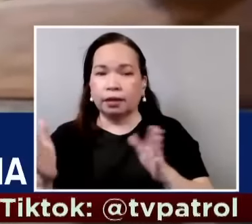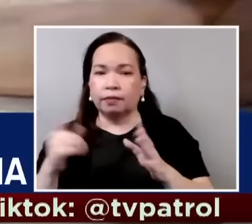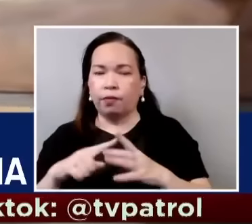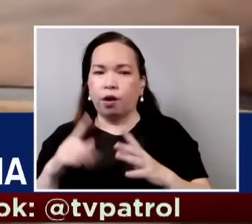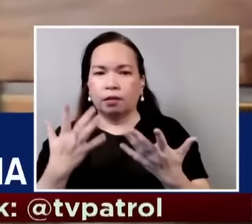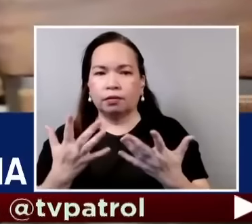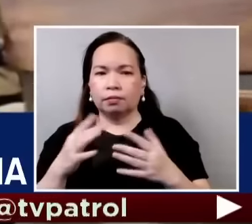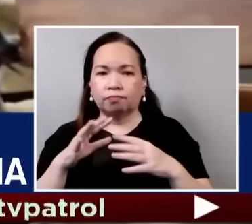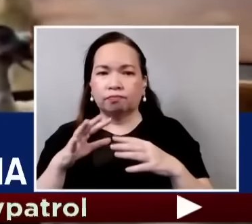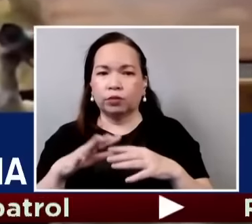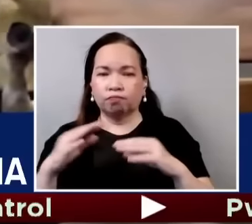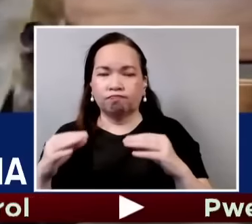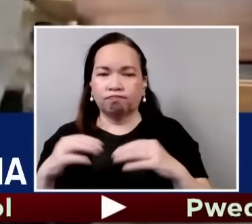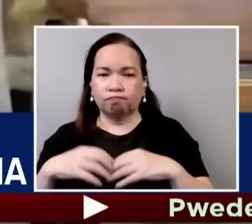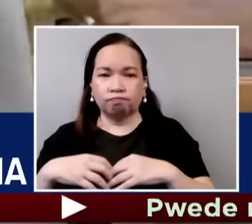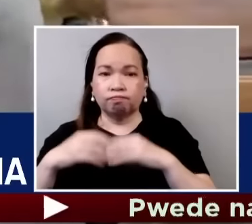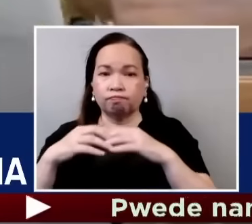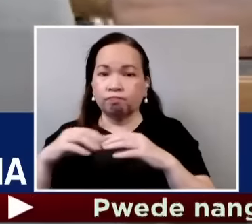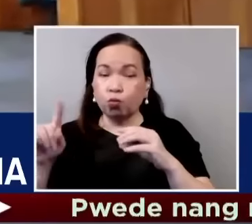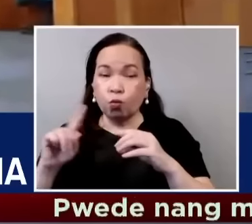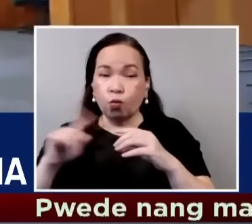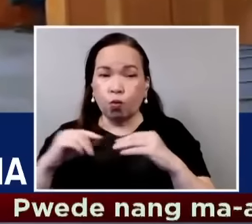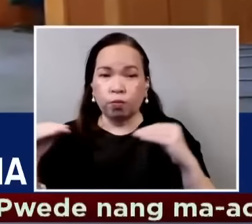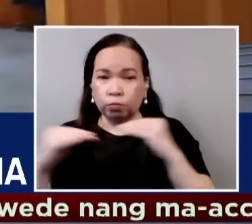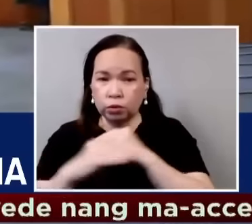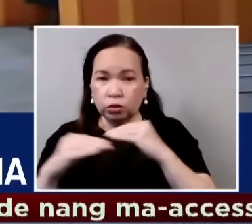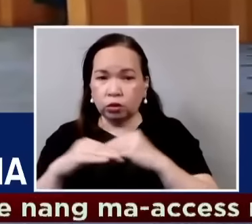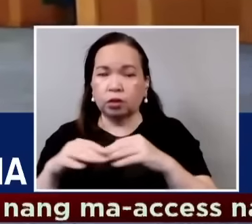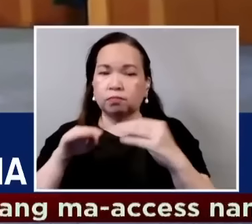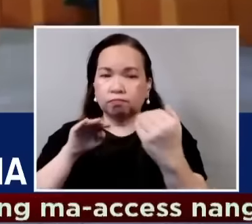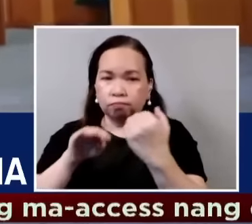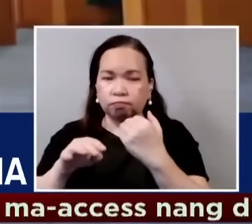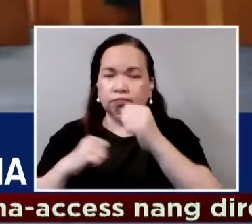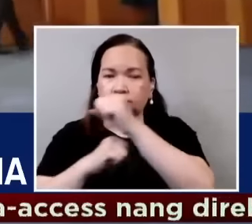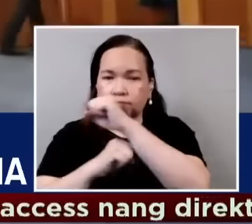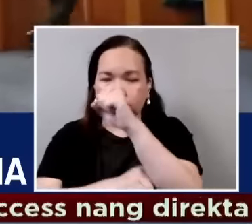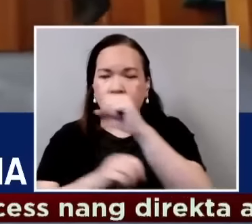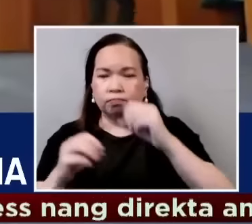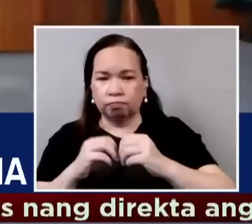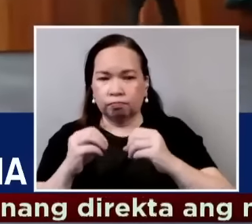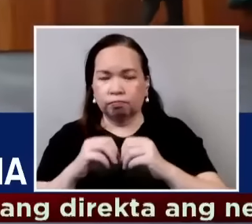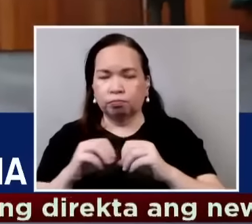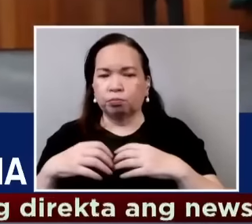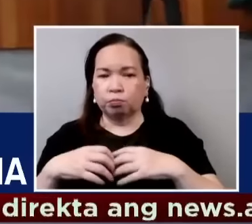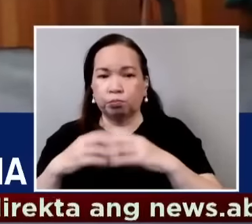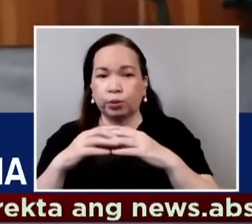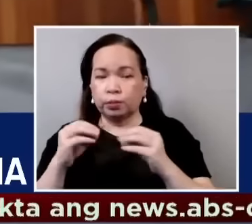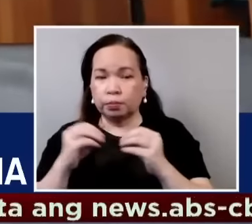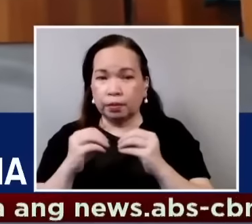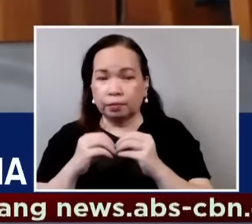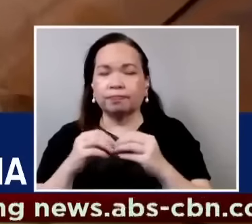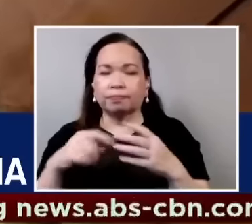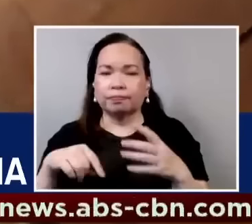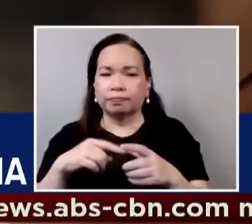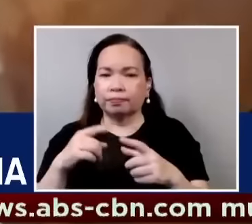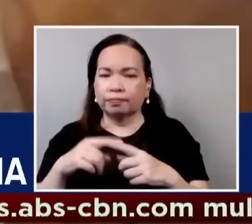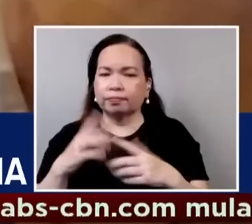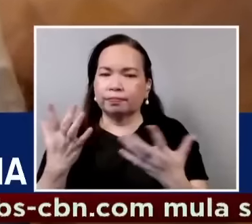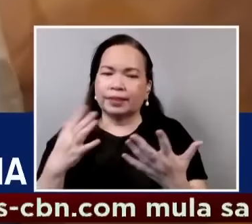infrastructure program na Build Better More. At gaya rin ng inaasahan, kabayan, hindi nawala sa SONA ng Pangulo ang kanyang controversial na